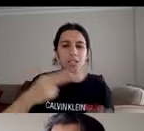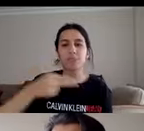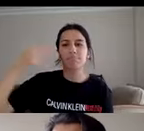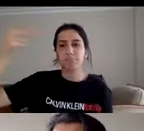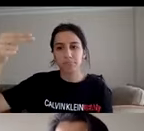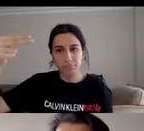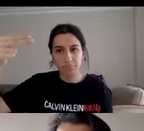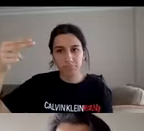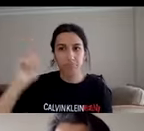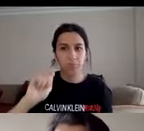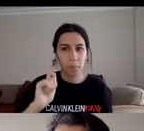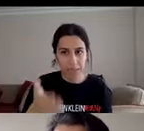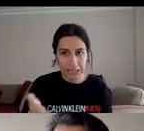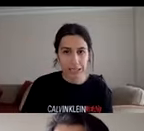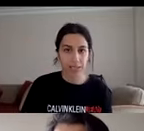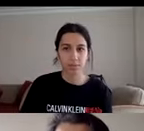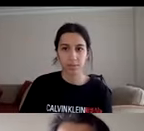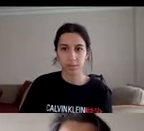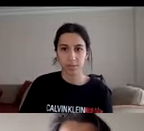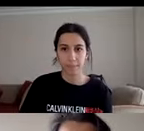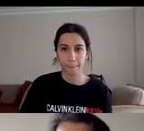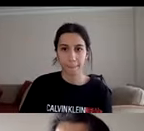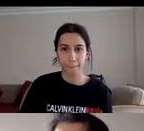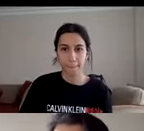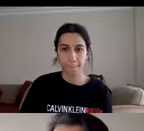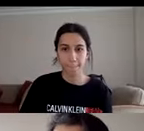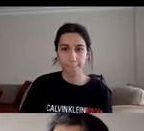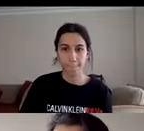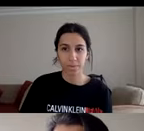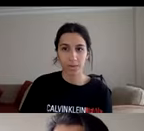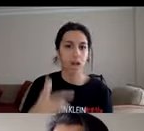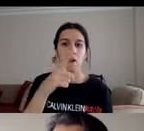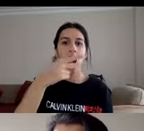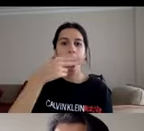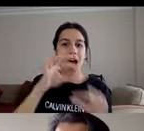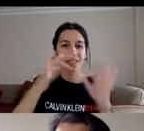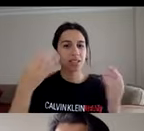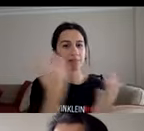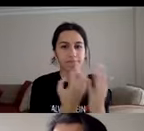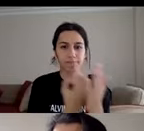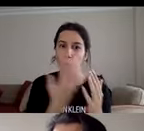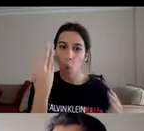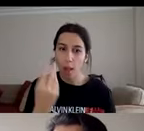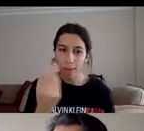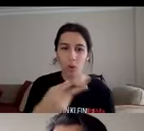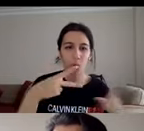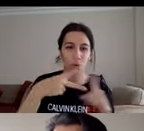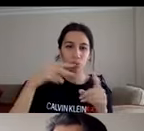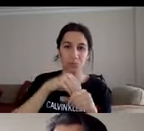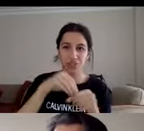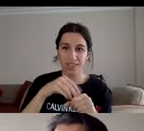içinde transkript olarak da sunuyor. Yani hatta bunların bir bölümü indirilebilir oluyor. Kişi oradaki